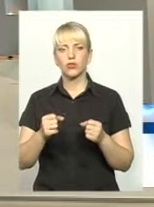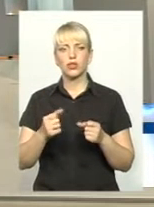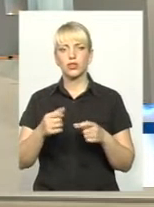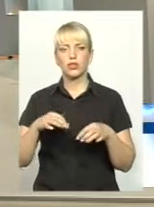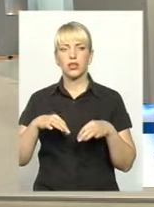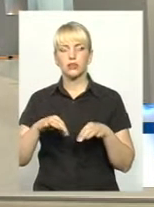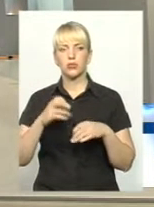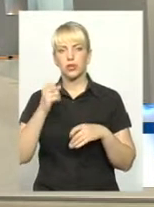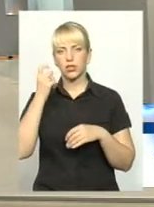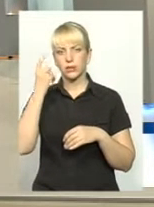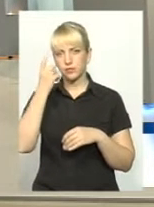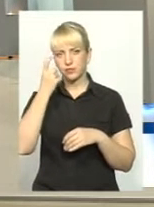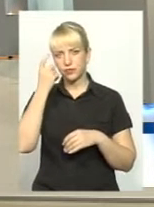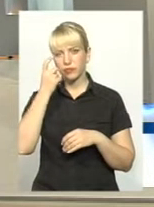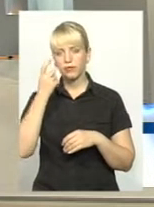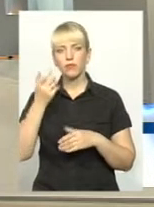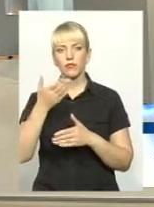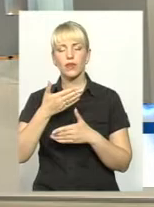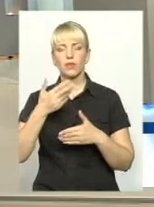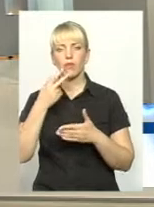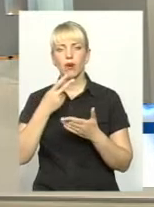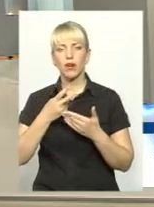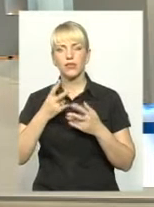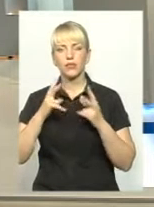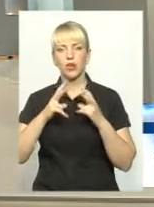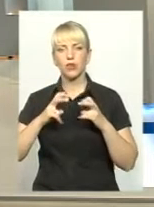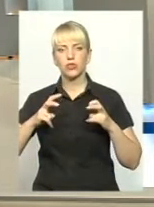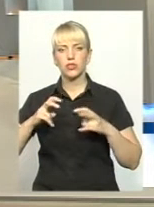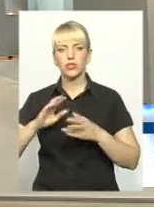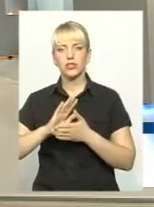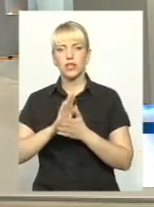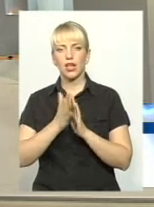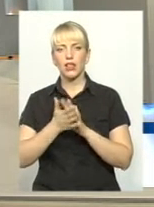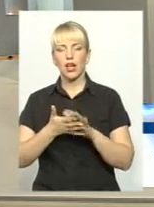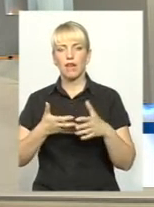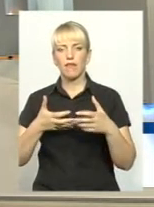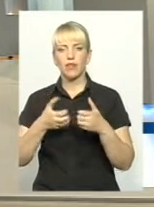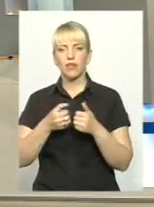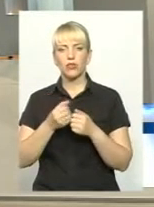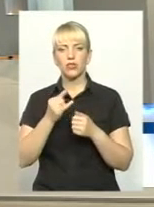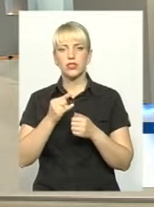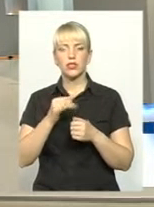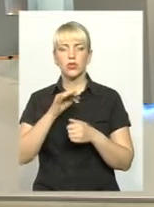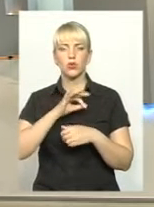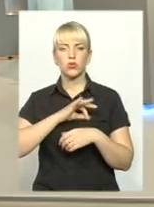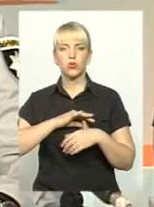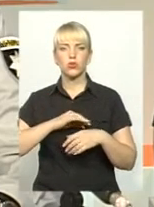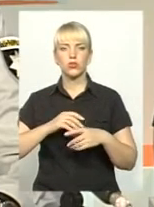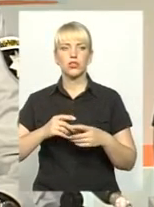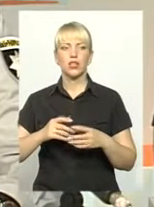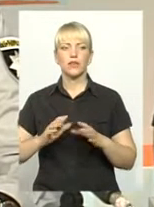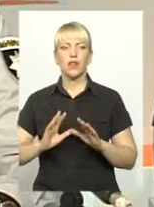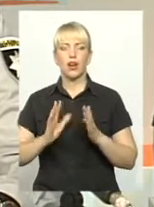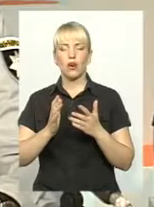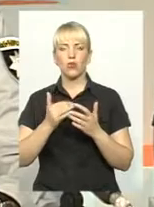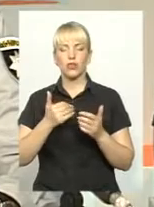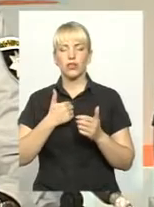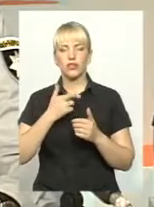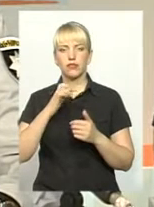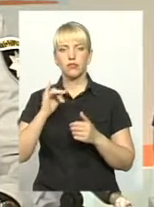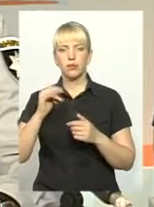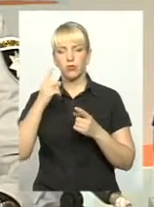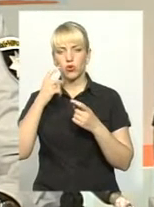стані. Ми бачимо, аналізуючи стан аварійності, так, користуючись нагодою, хотів би проінформувати, що лише в